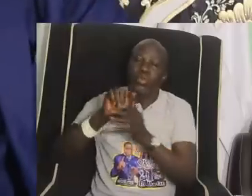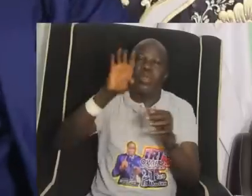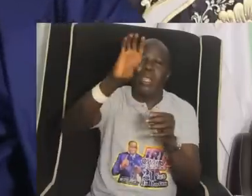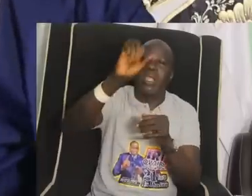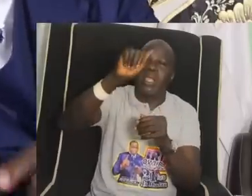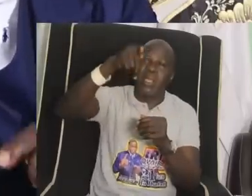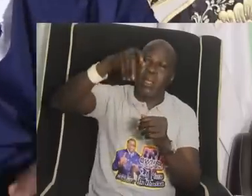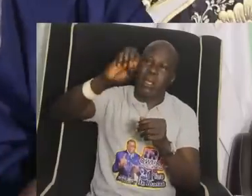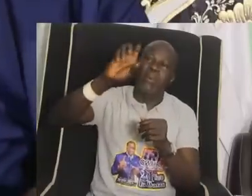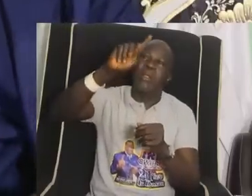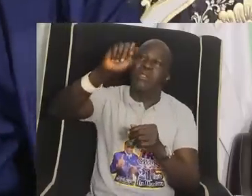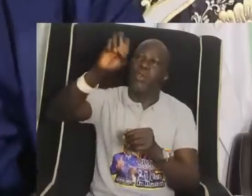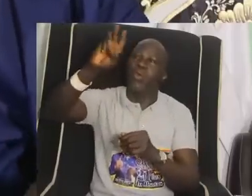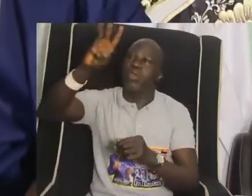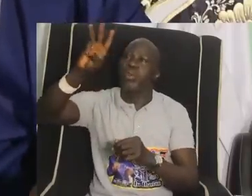I'll get to Cape Town.